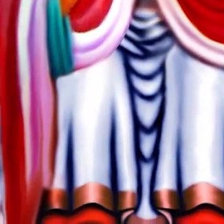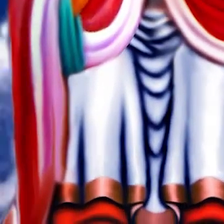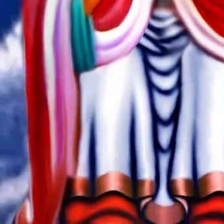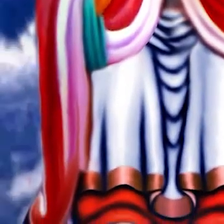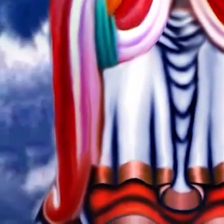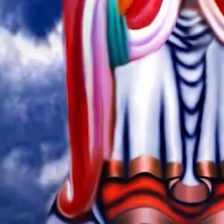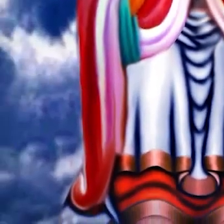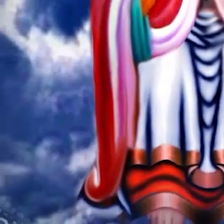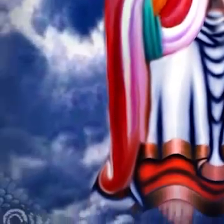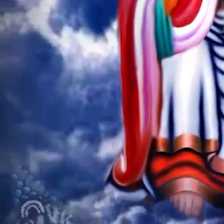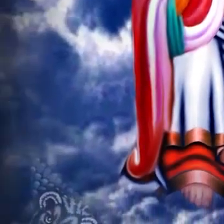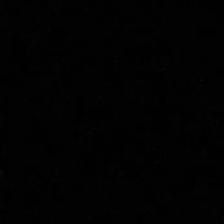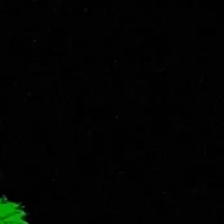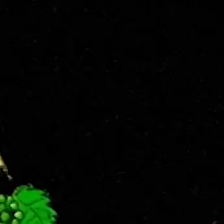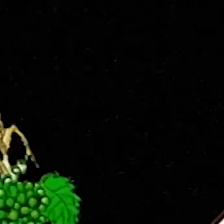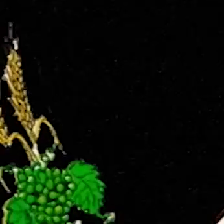አደረ